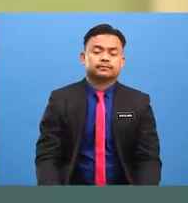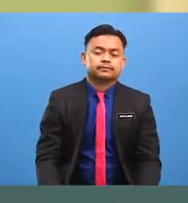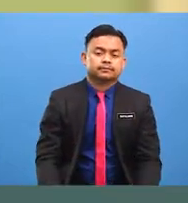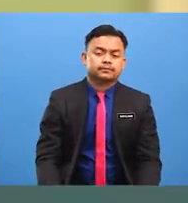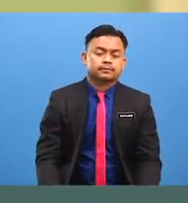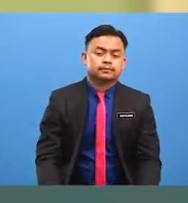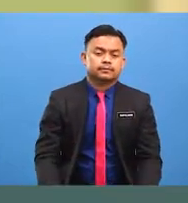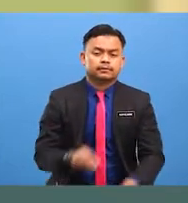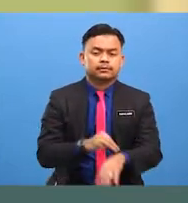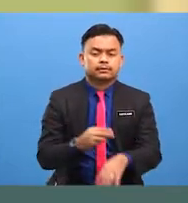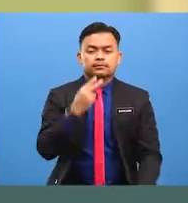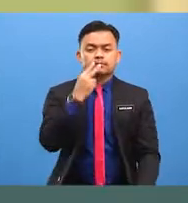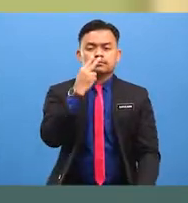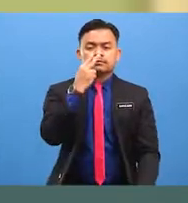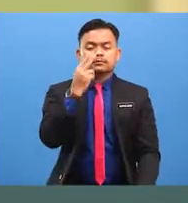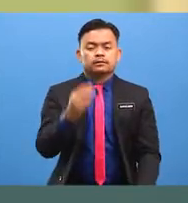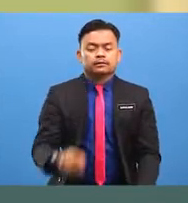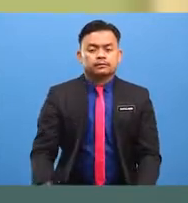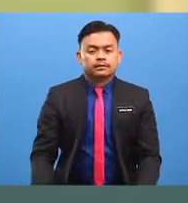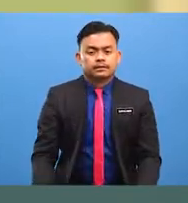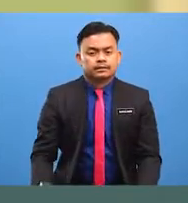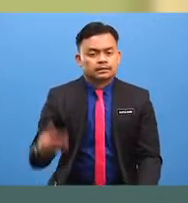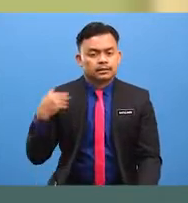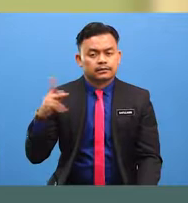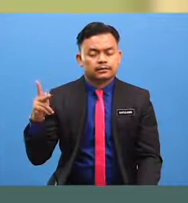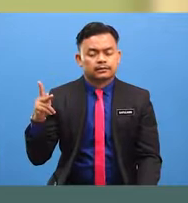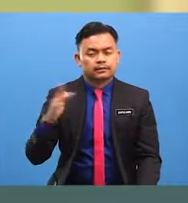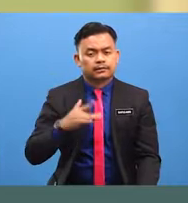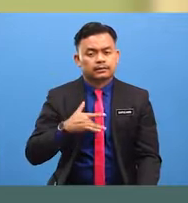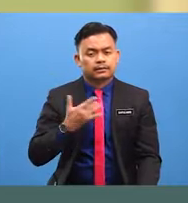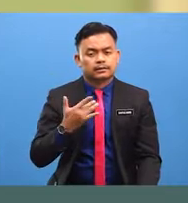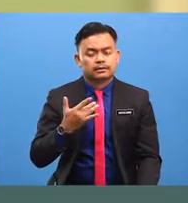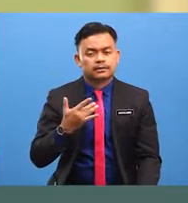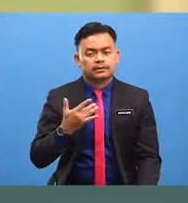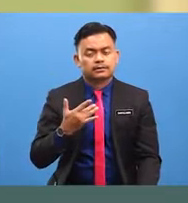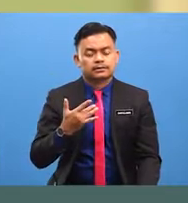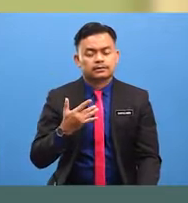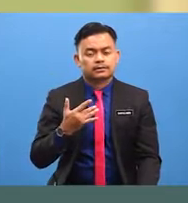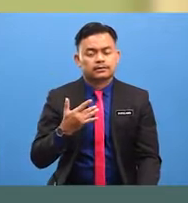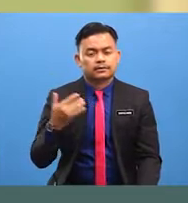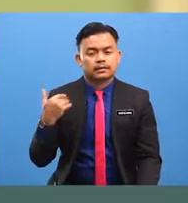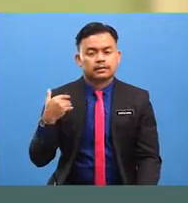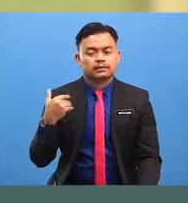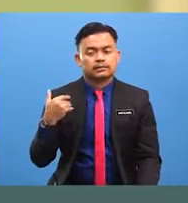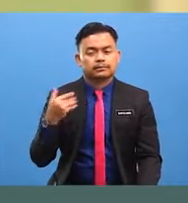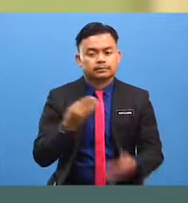Semasa kamu bernafas, adakah kamu dapat merasai sesuatu yang keluar dari hidung